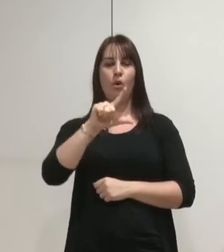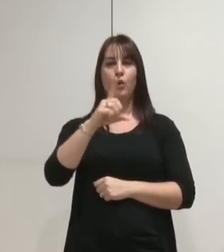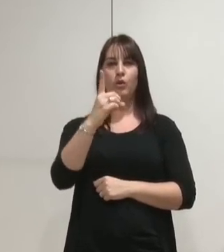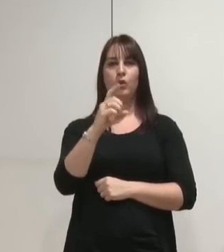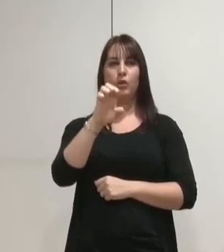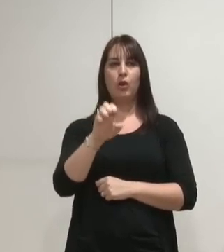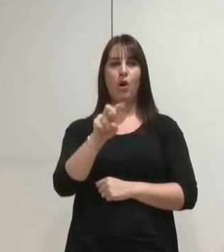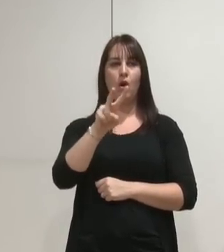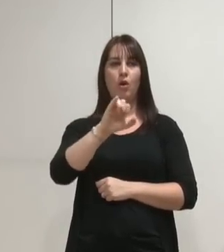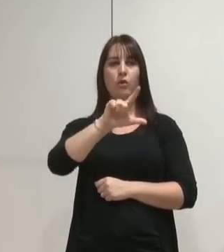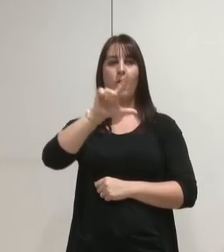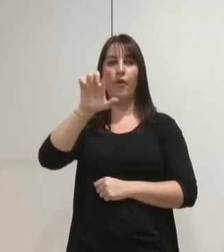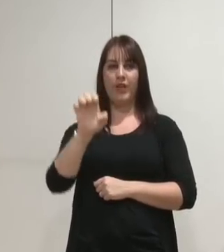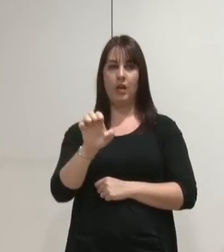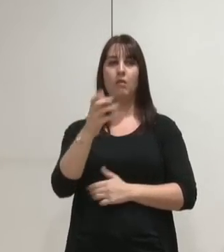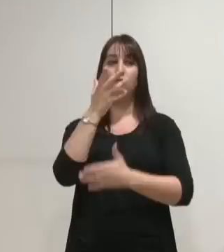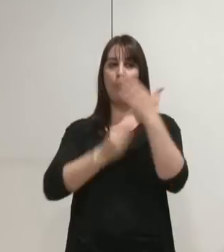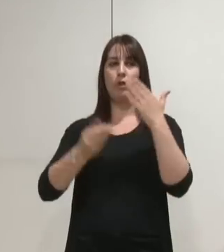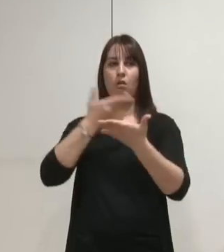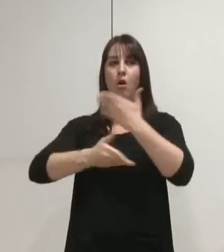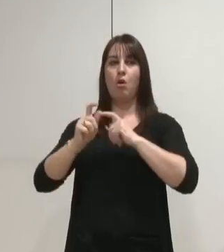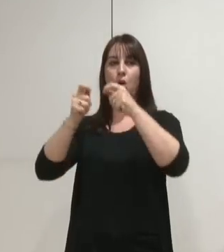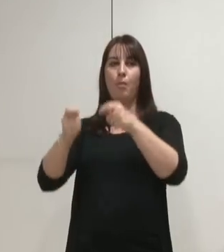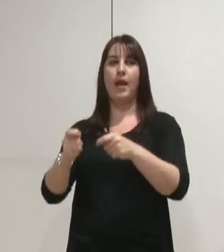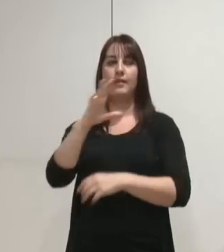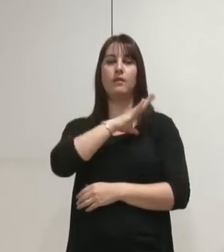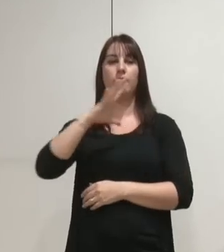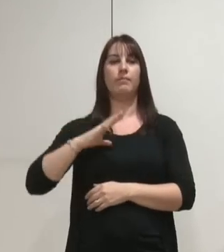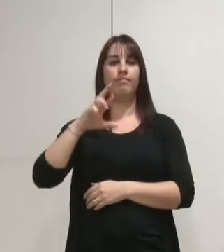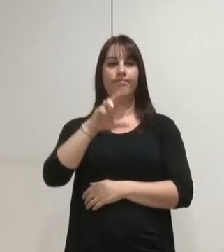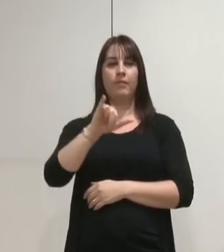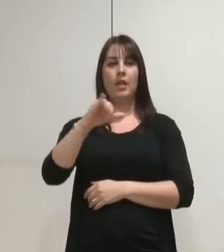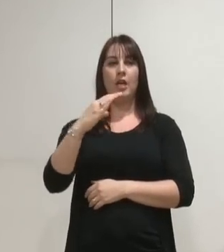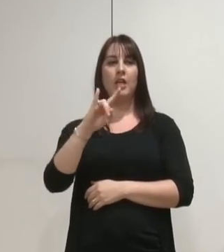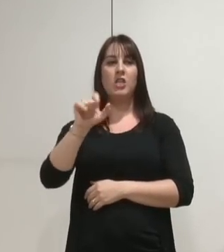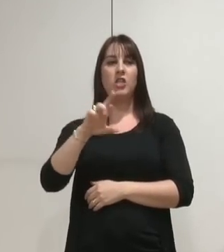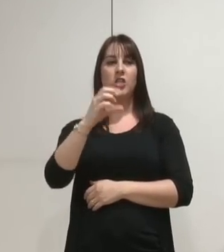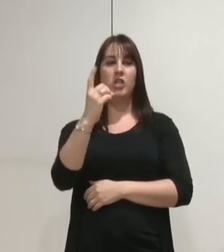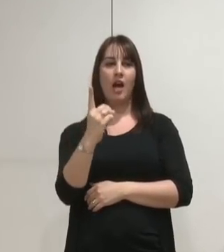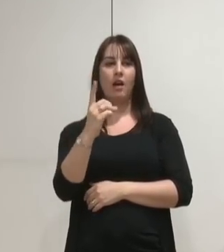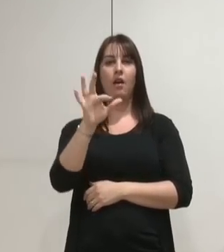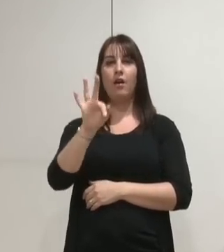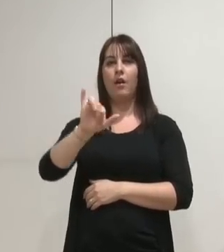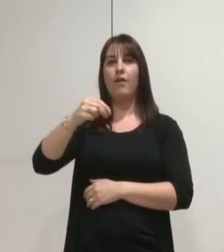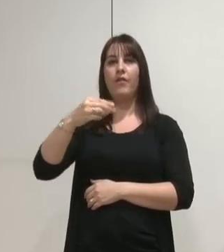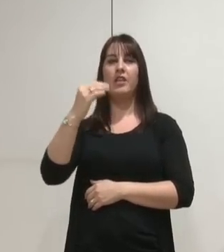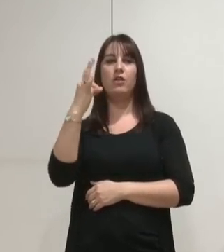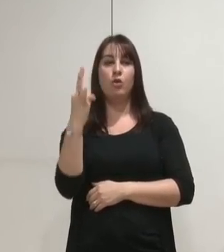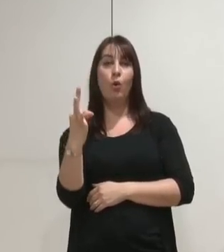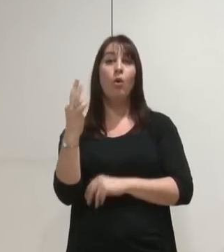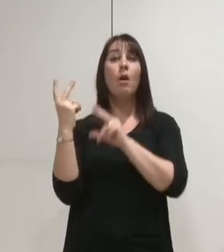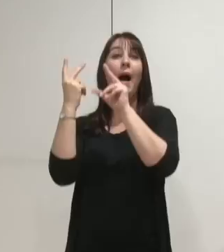Alain deoyel il est là Alain alain deoyel est là ou je il va donc